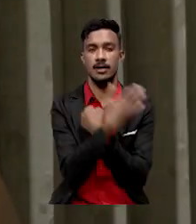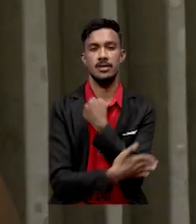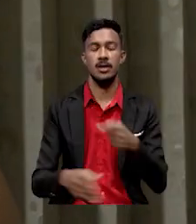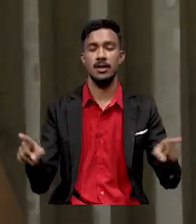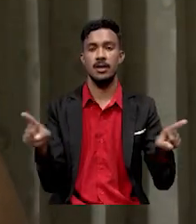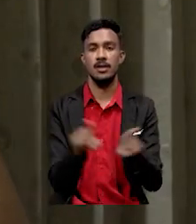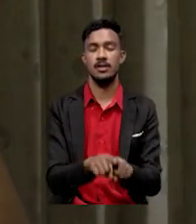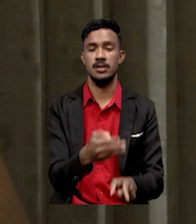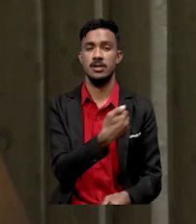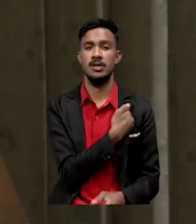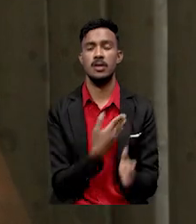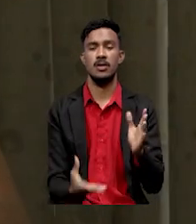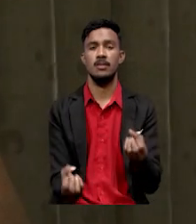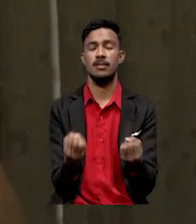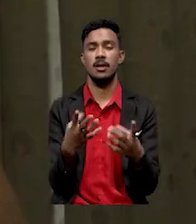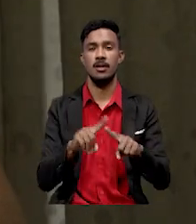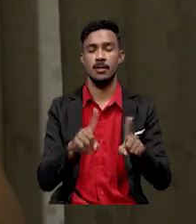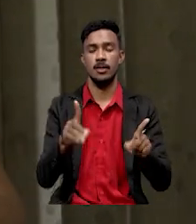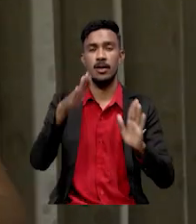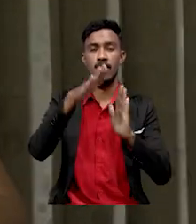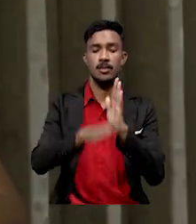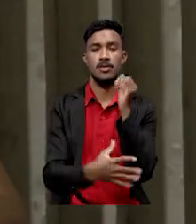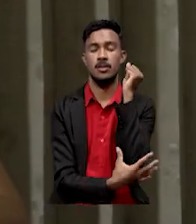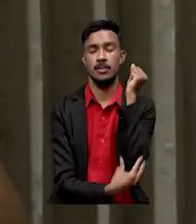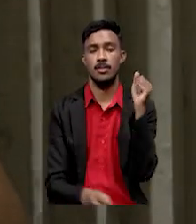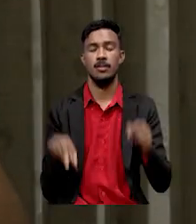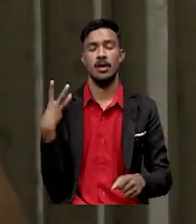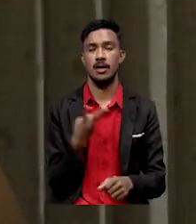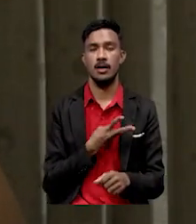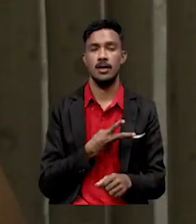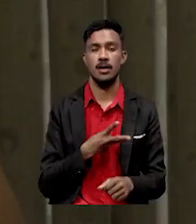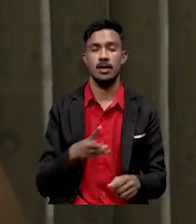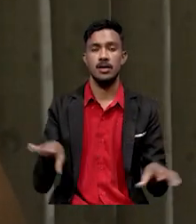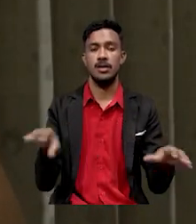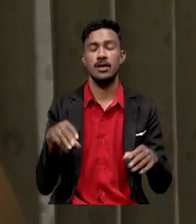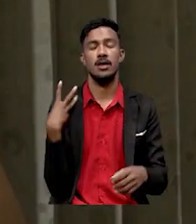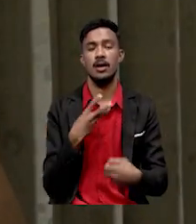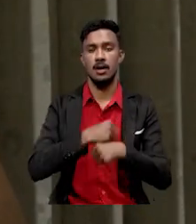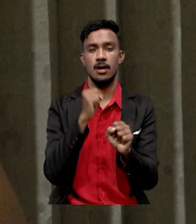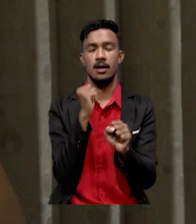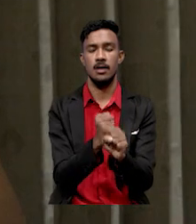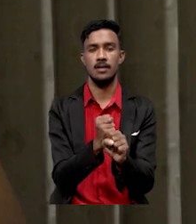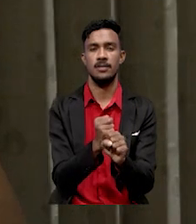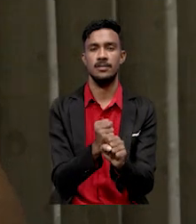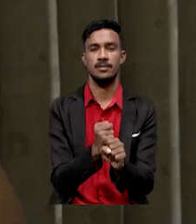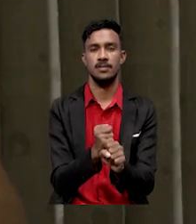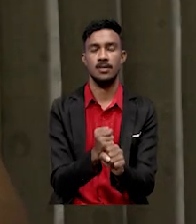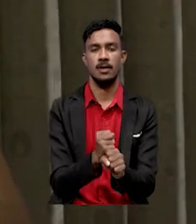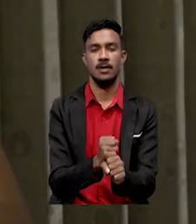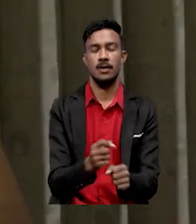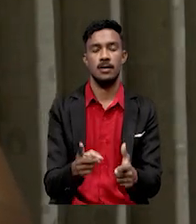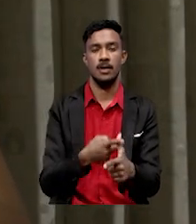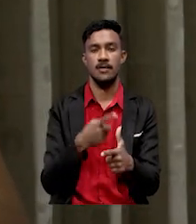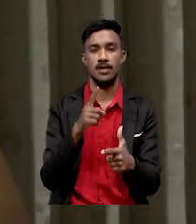mesmo que sira ok masimu atu hamin sudah sempre gue itu nera mebe ida ne alternatif ida itu halo invest de itu nih